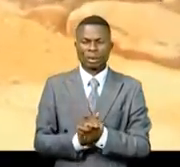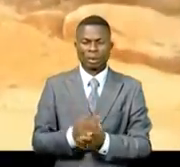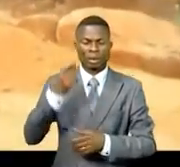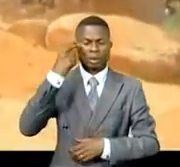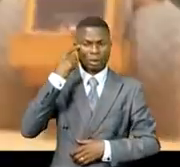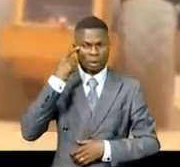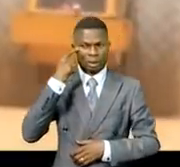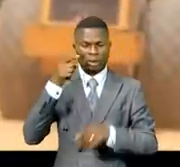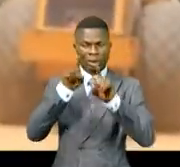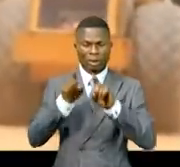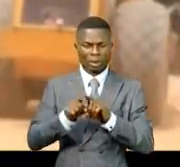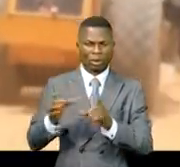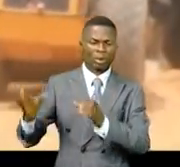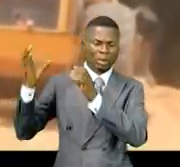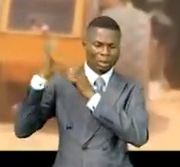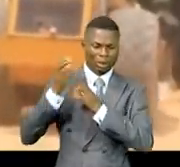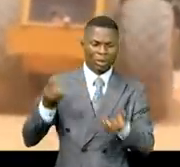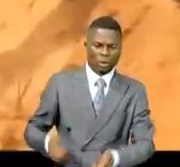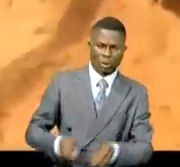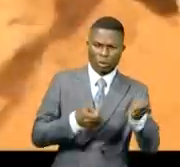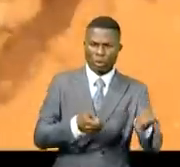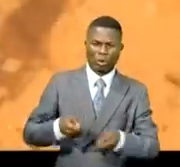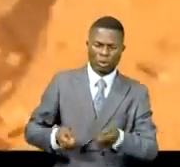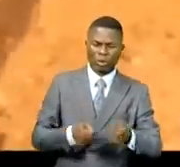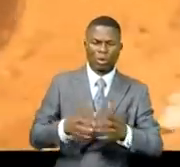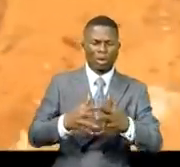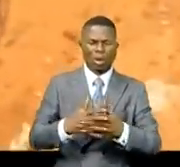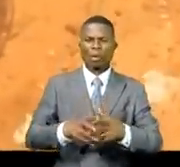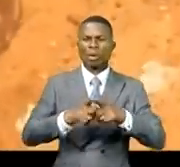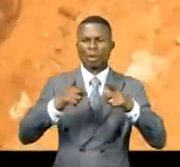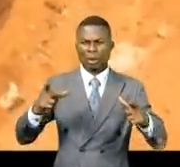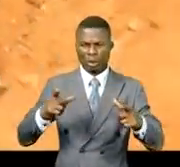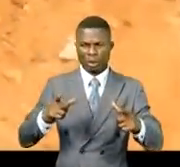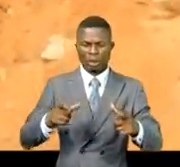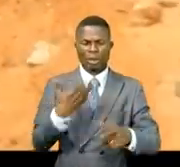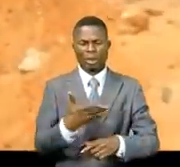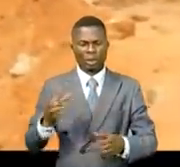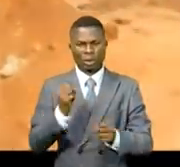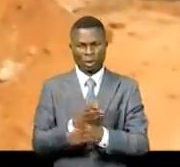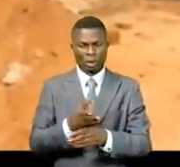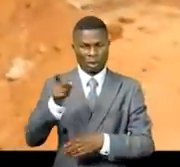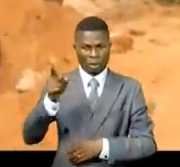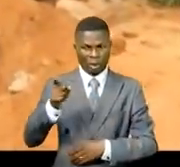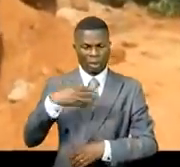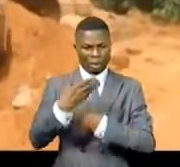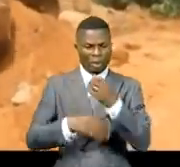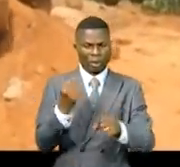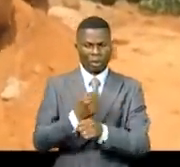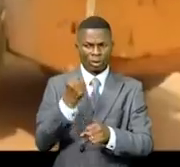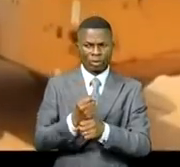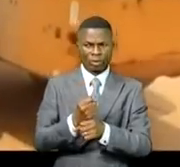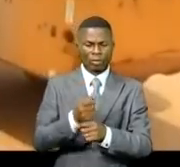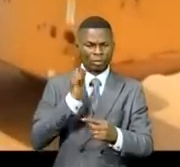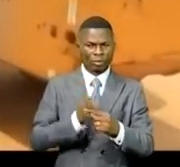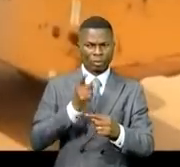veulent plus recharger la route avec les bons matériaux qui est la latérite. Ces derniers préfèrent prendre la terre et